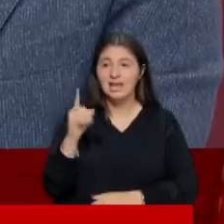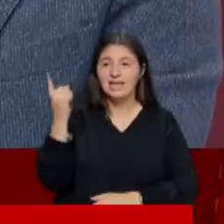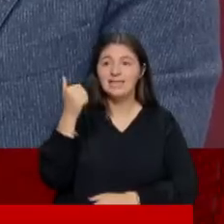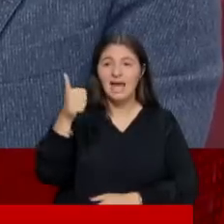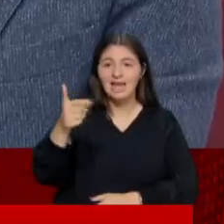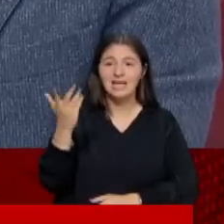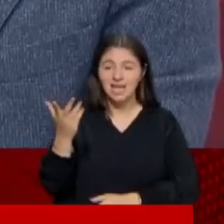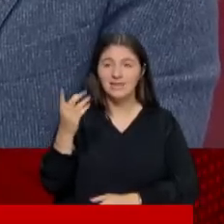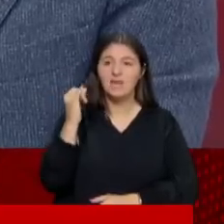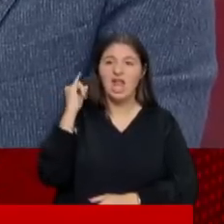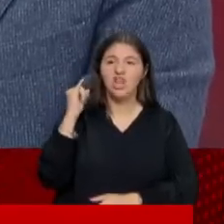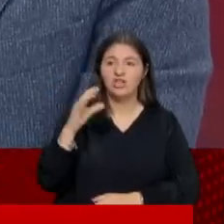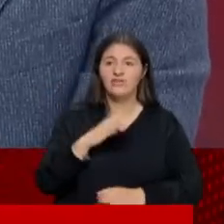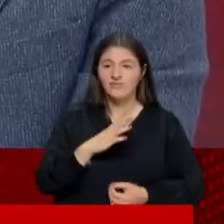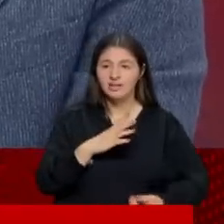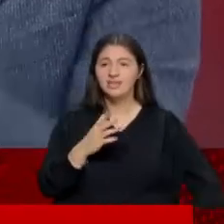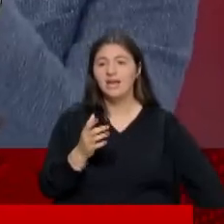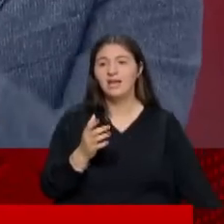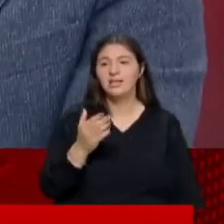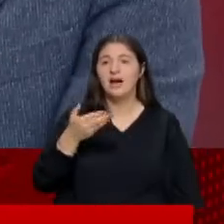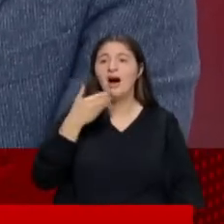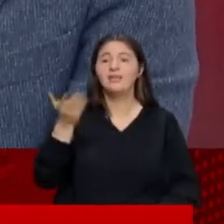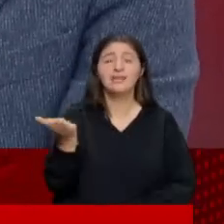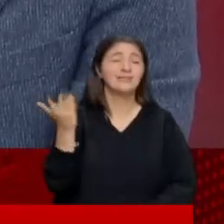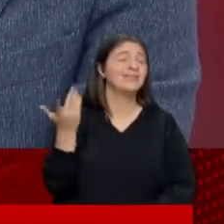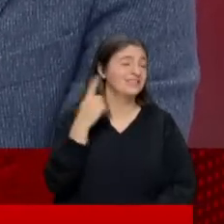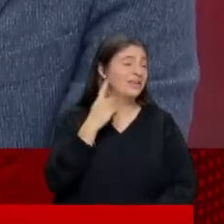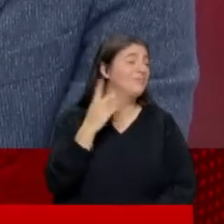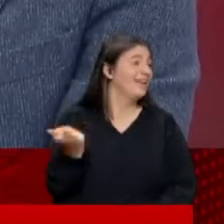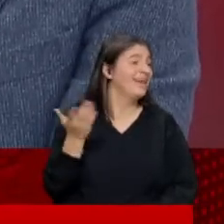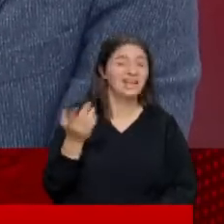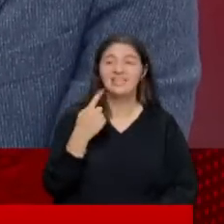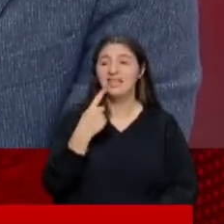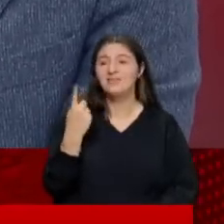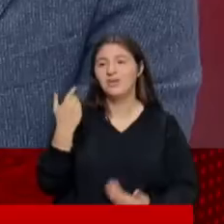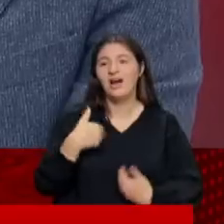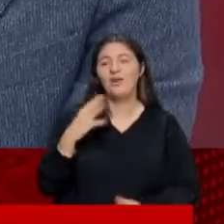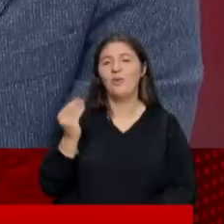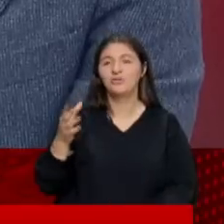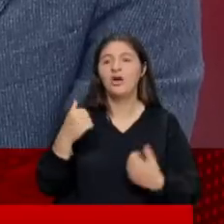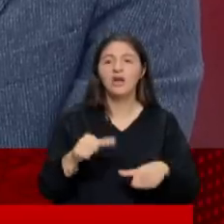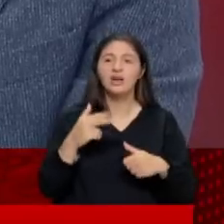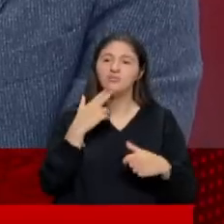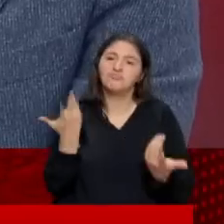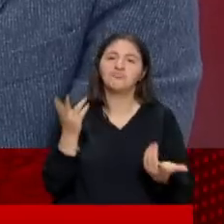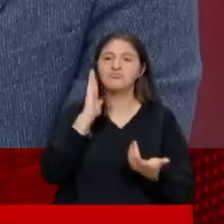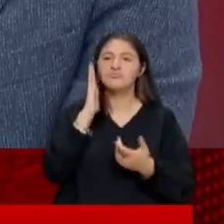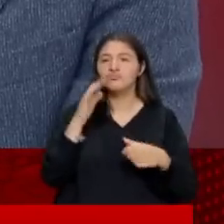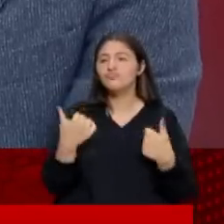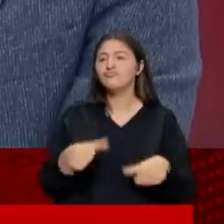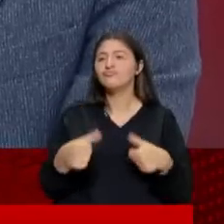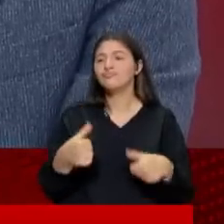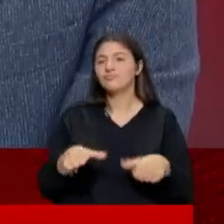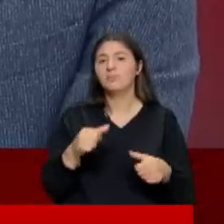liderliğine de bir eleştiri var yani Anlat Anlat dinliyorum diye değilmiş durum bu oldu örg Orada gayet örüyor